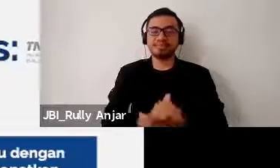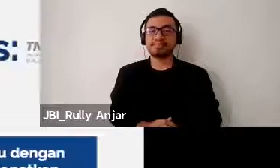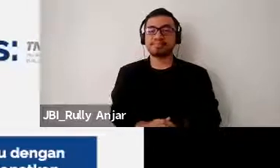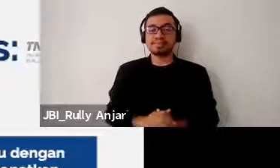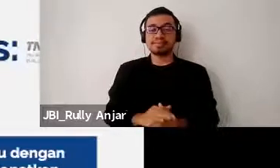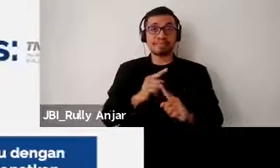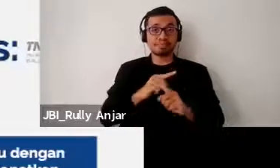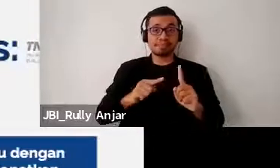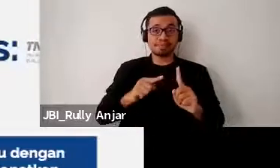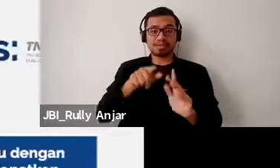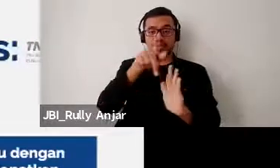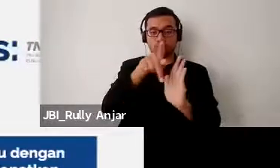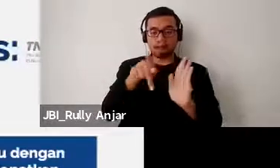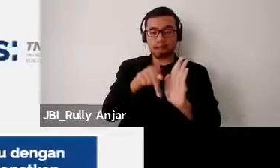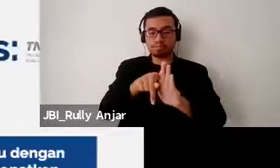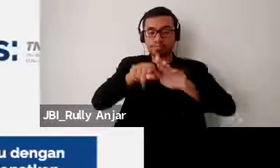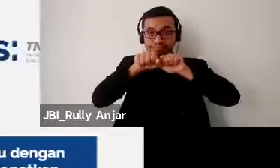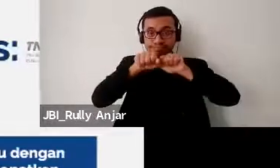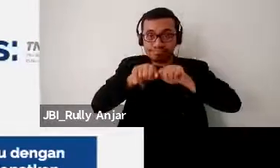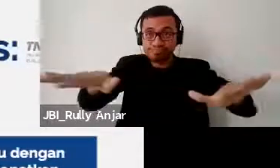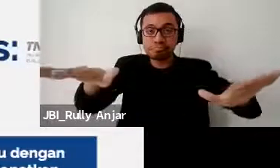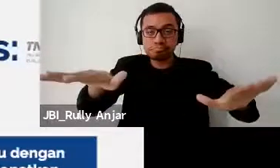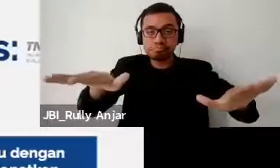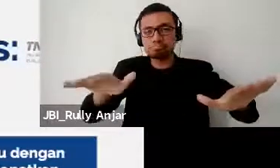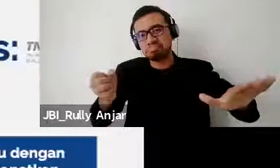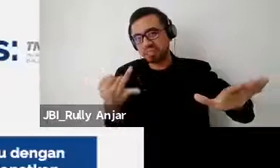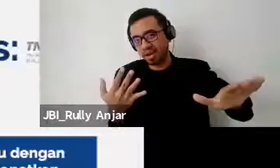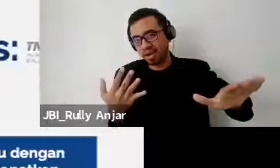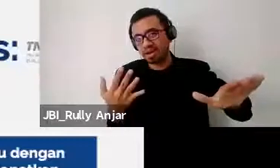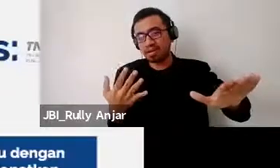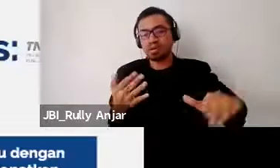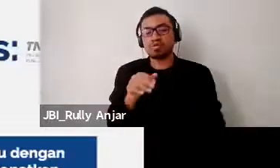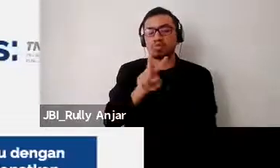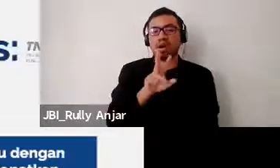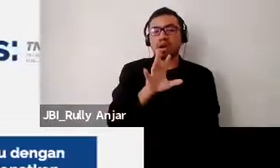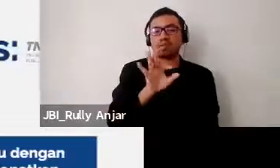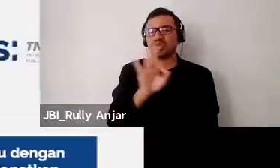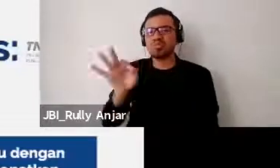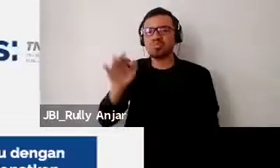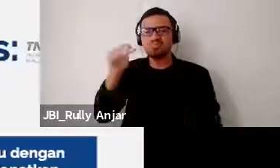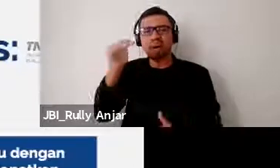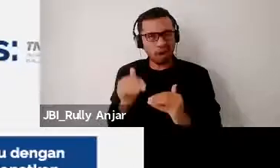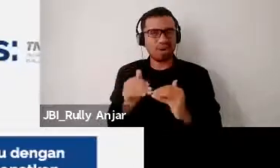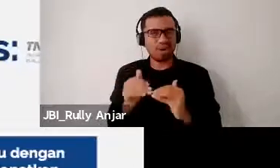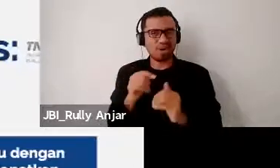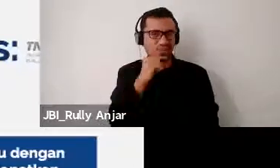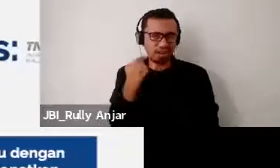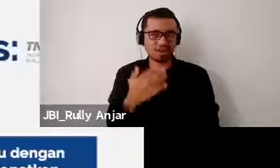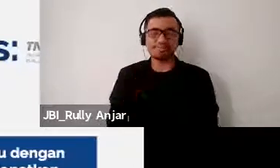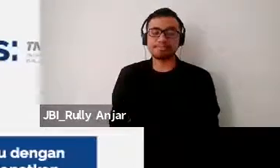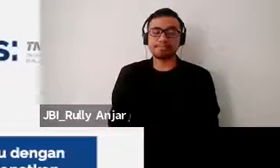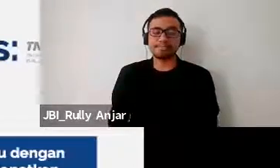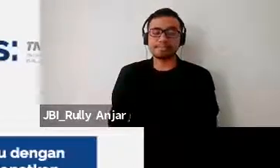program tersebut, sebenarnya hanya menjangkau kurang dari 200 ribu. Nah, tadi sebelumnya saya sampaikan